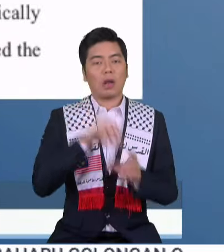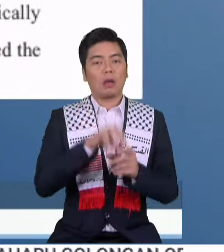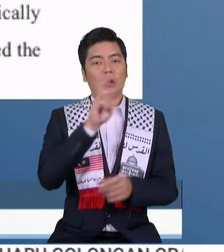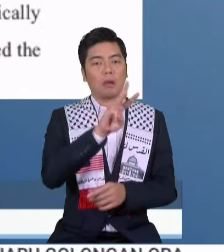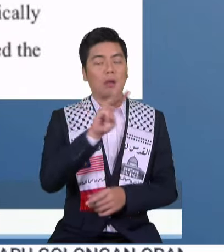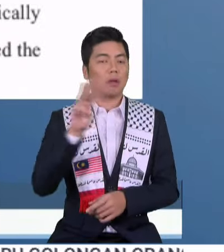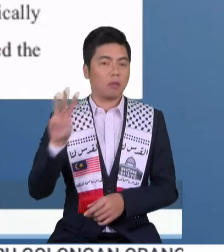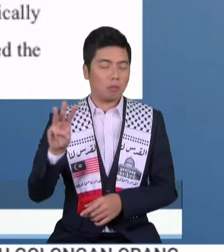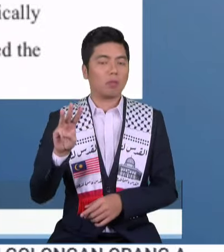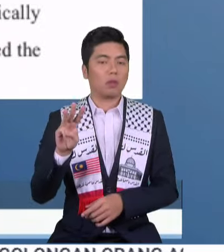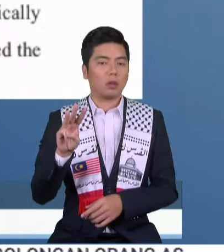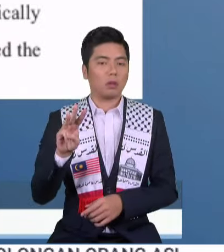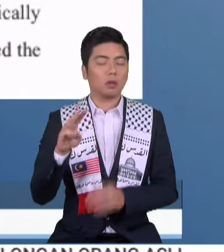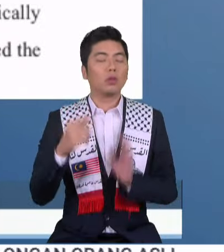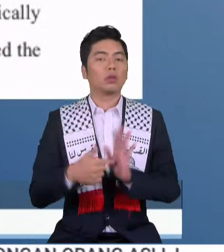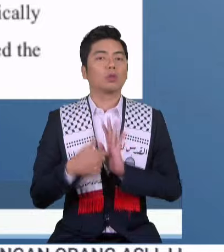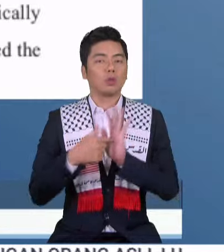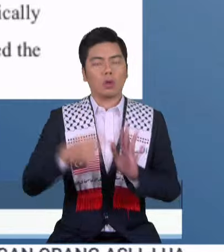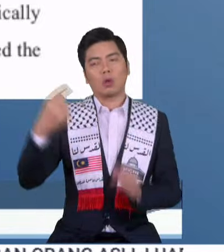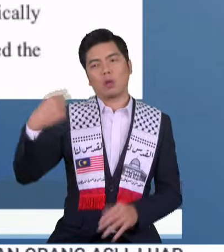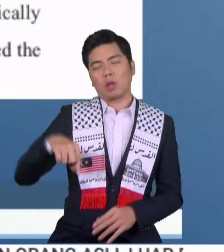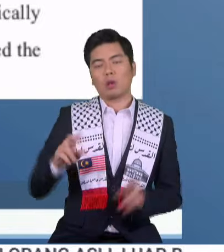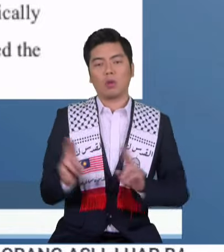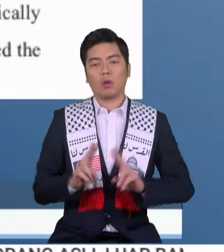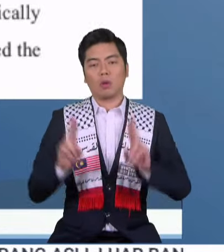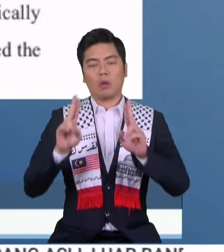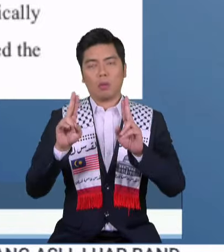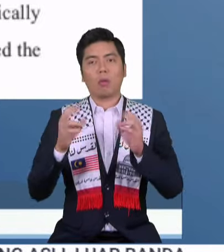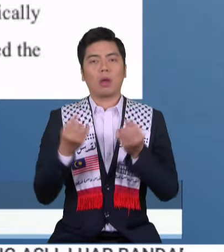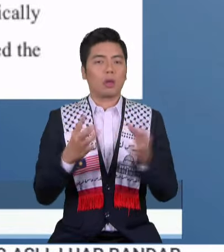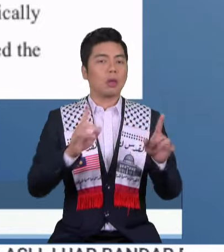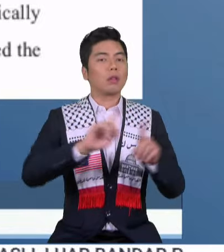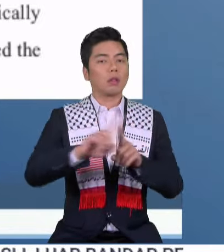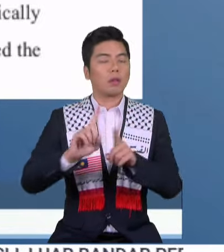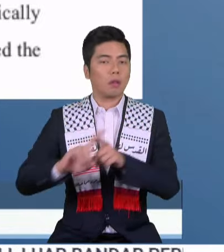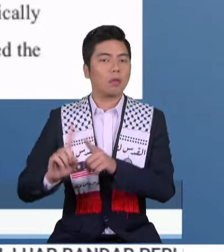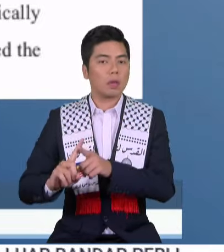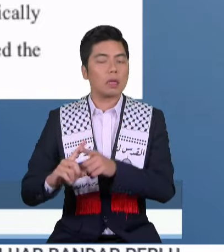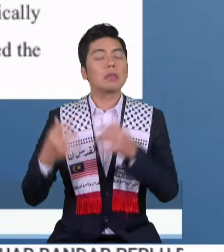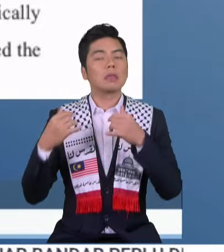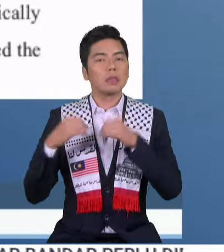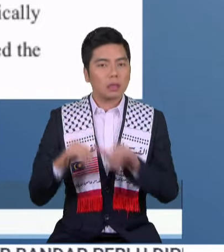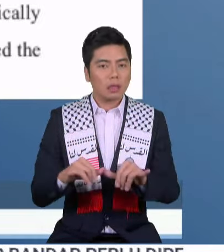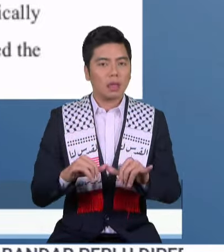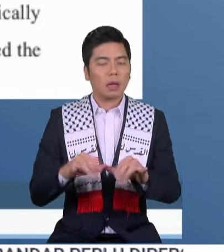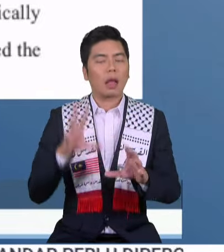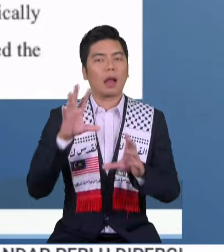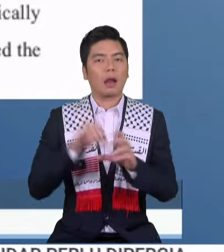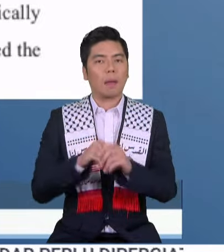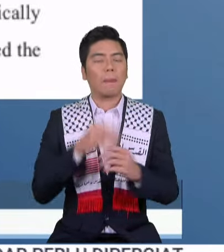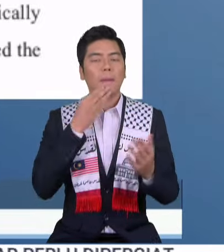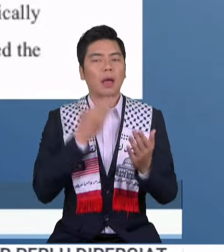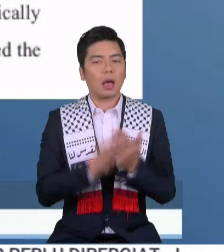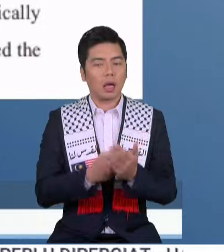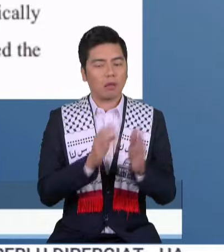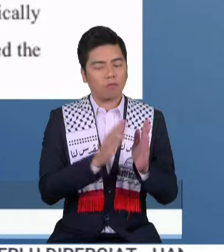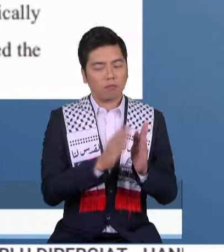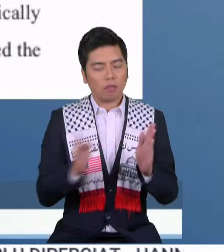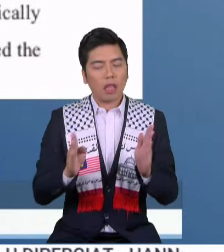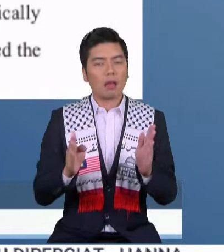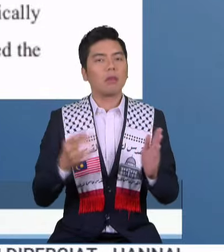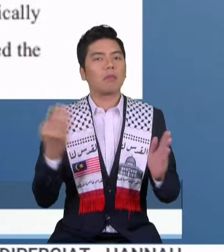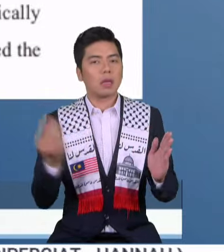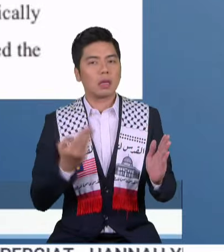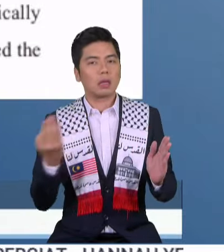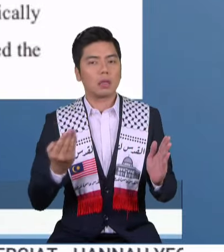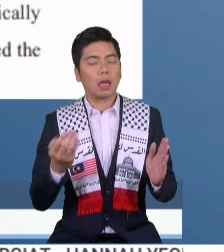Jabatan Alam Sekitar juga menunjukkan kualiti udara di pelbagai kawasan di Sarawak berada dalam kategori baik hingga sederhana dan